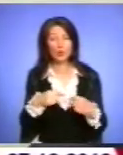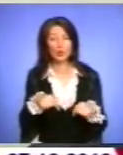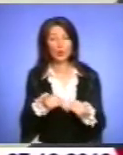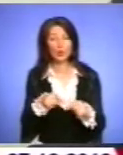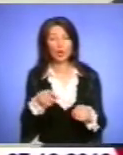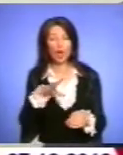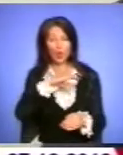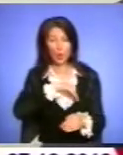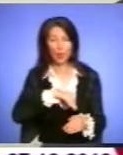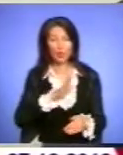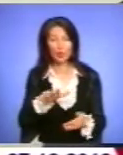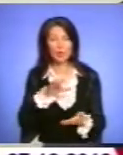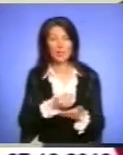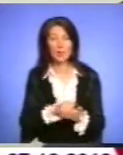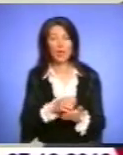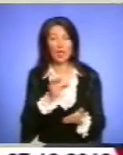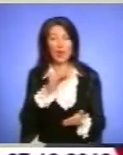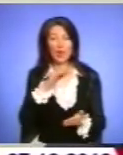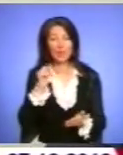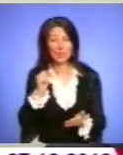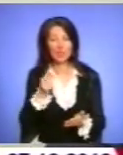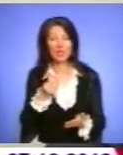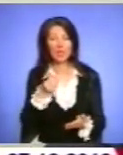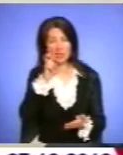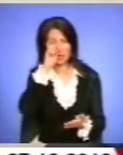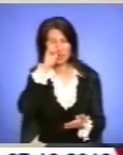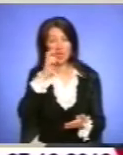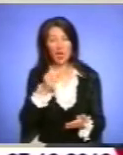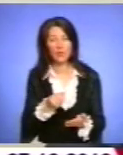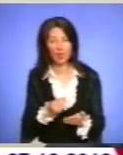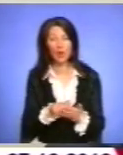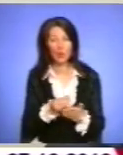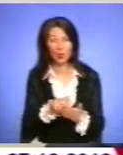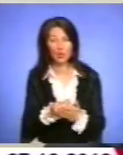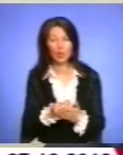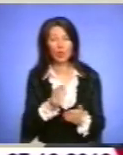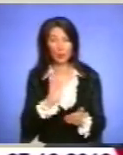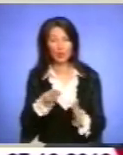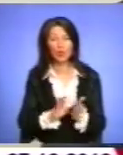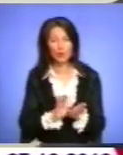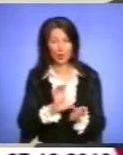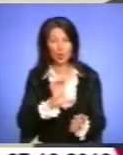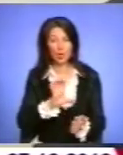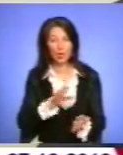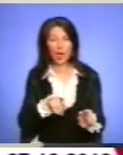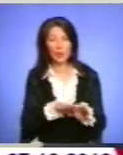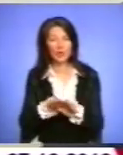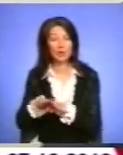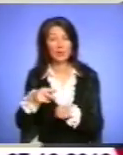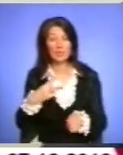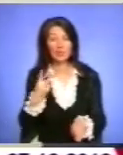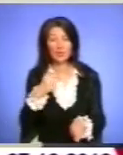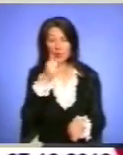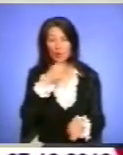будуть займати і надалі офіційні державні транспорти, і вони надалі будуть зростати. Так, у порівнянні з 2012